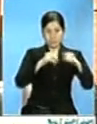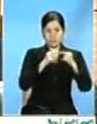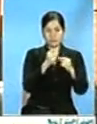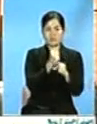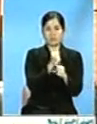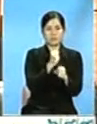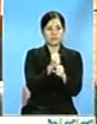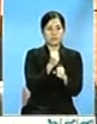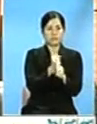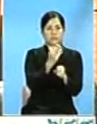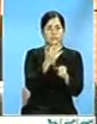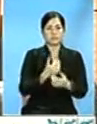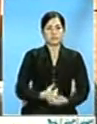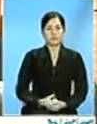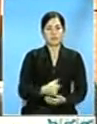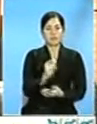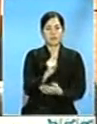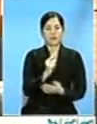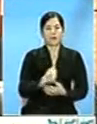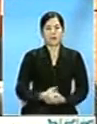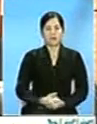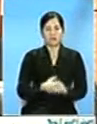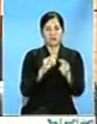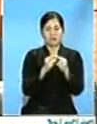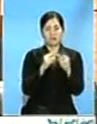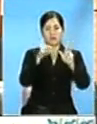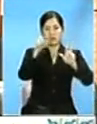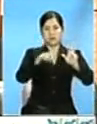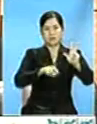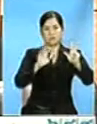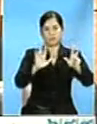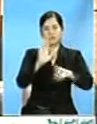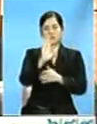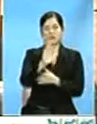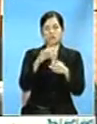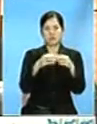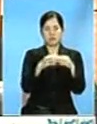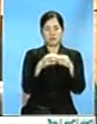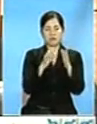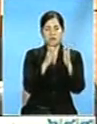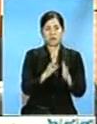ครับดังนั้น3ใน5ของ200คน